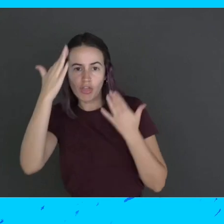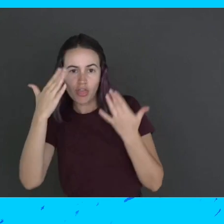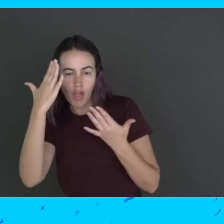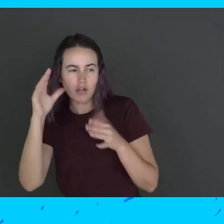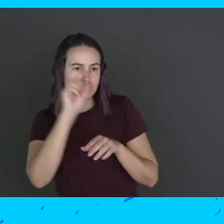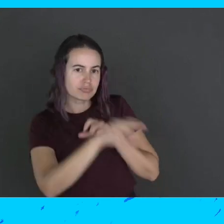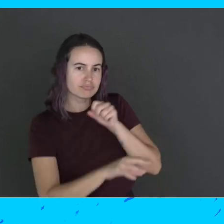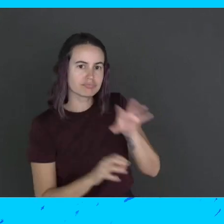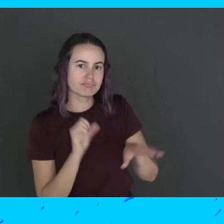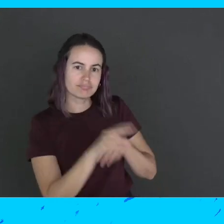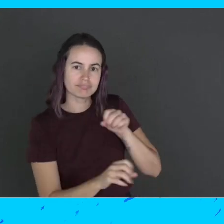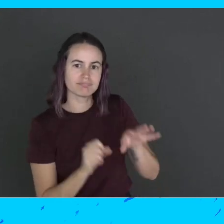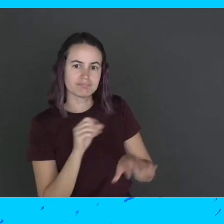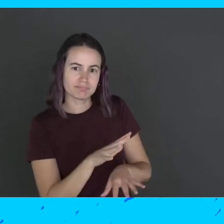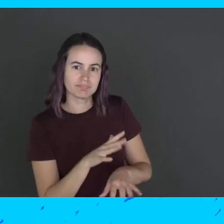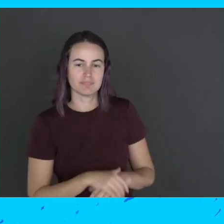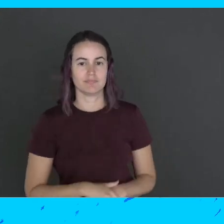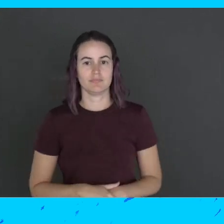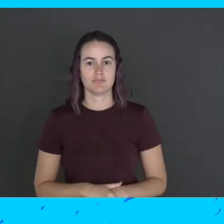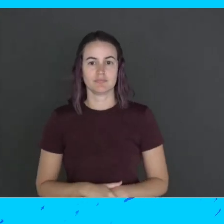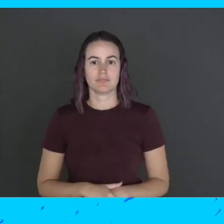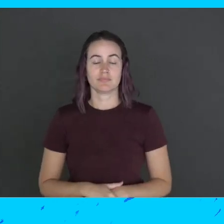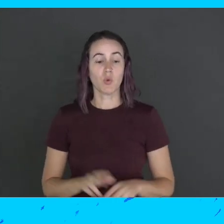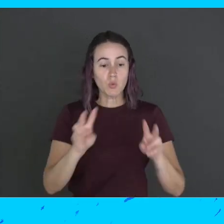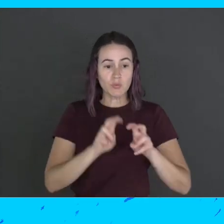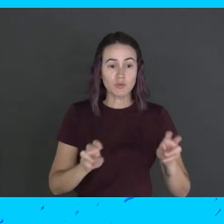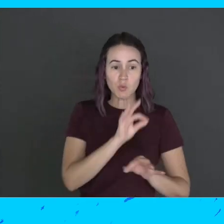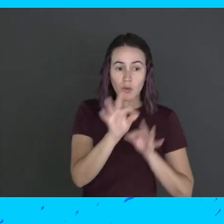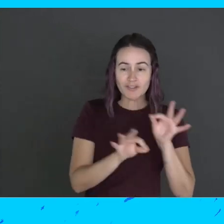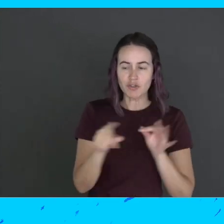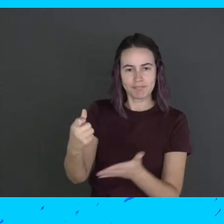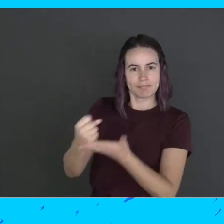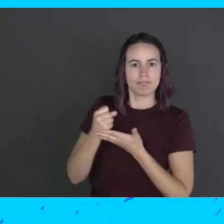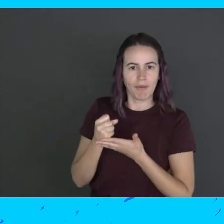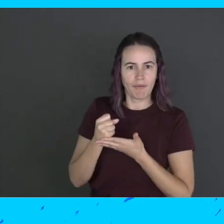Ils ont identifié des priorités,